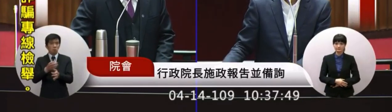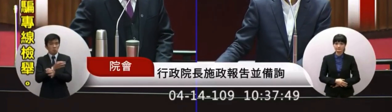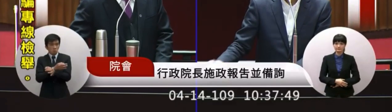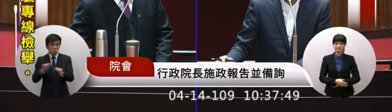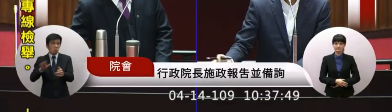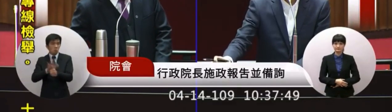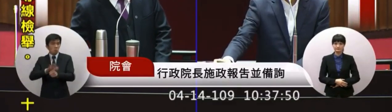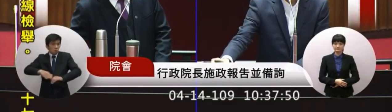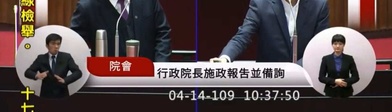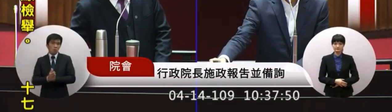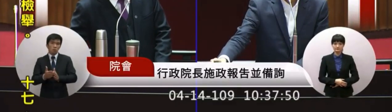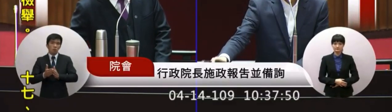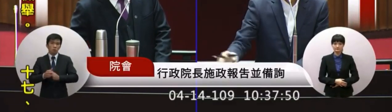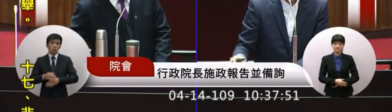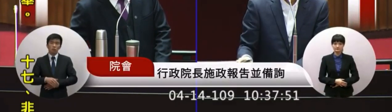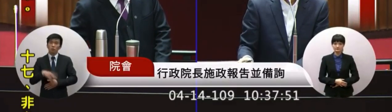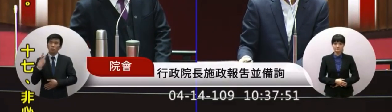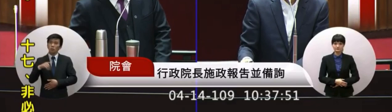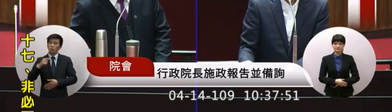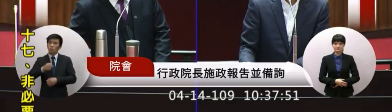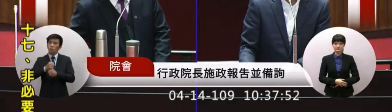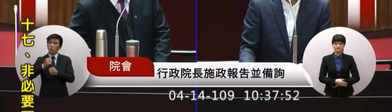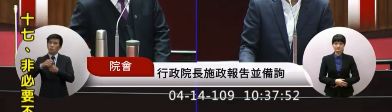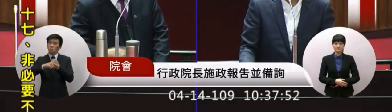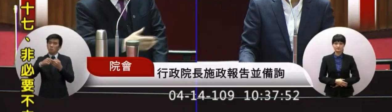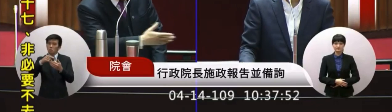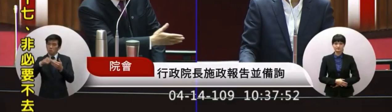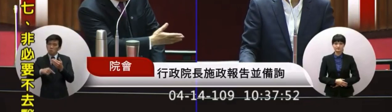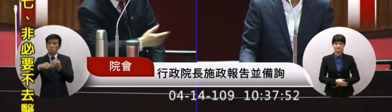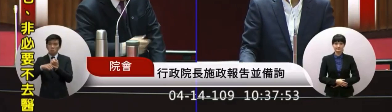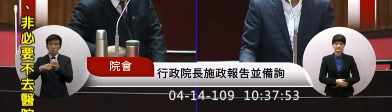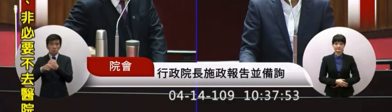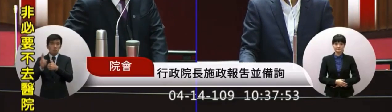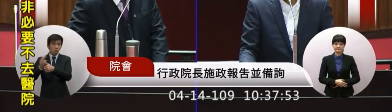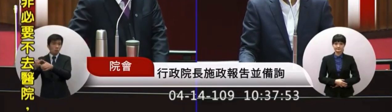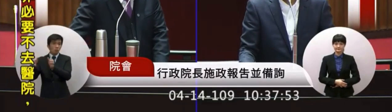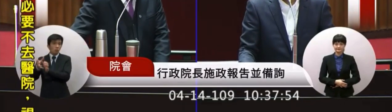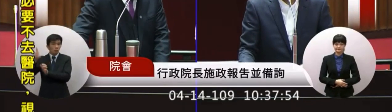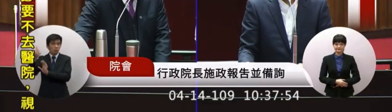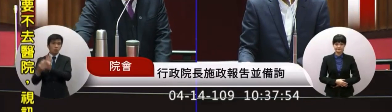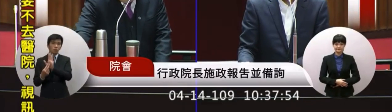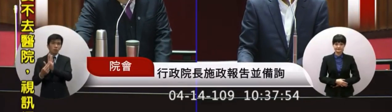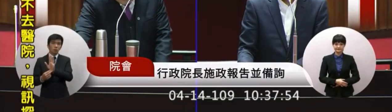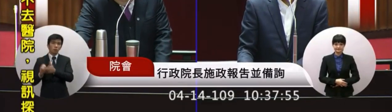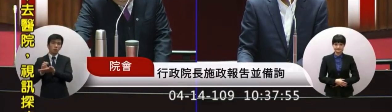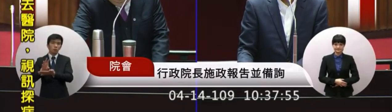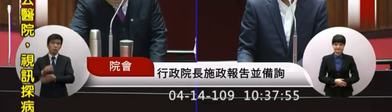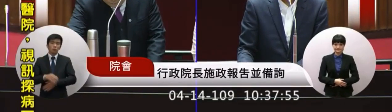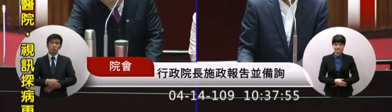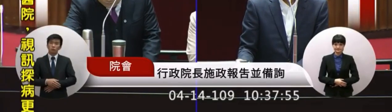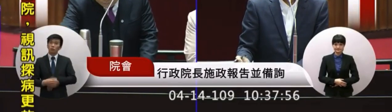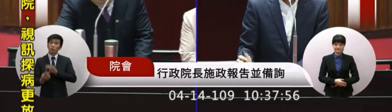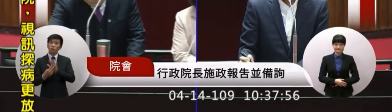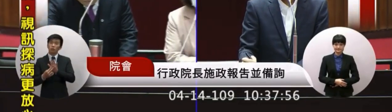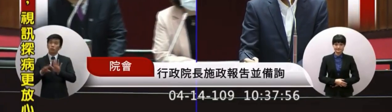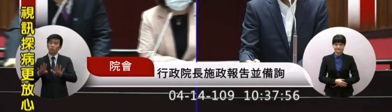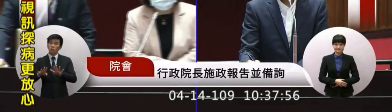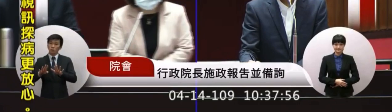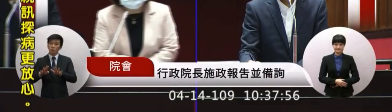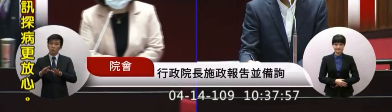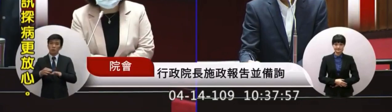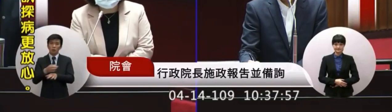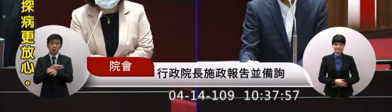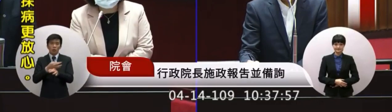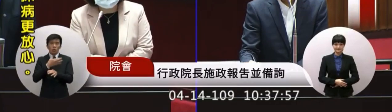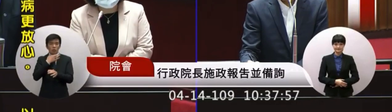影。那至于相关的做法跟什么时候，那我请部长给你报告。 好，报告委员，像我们现在纾困2.0哈，